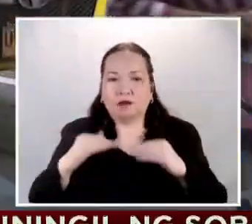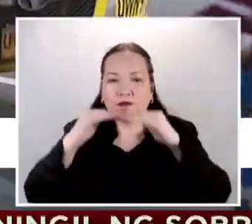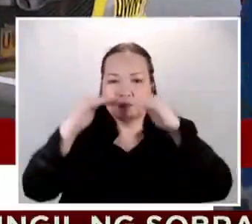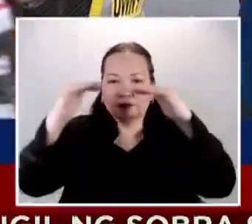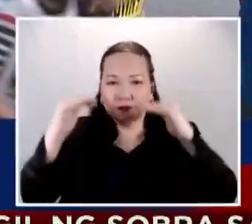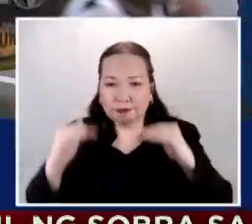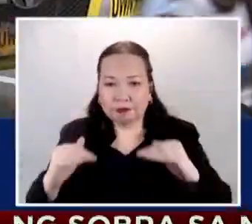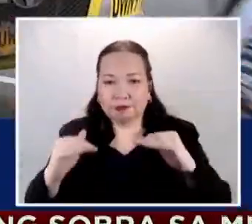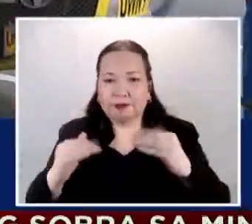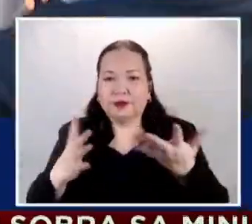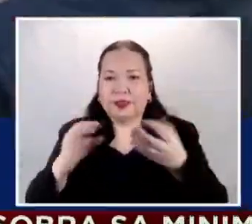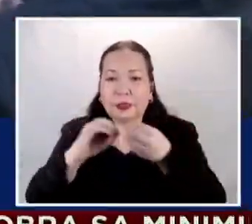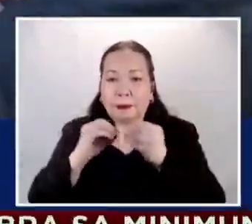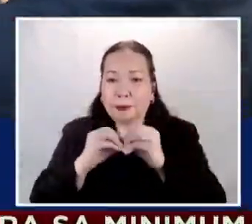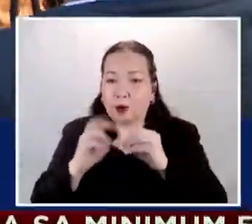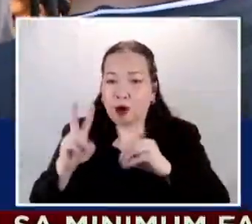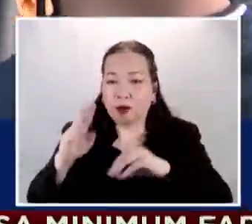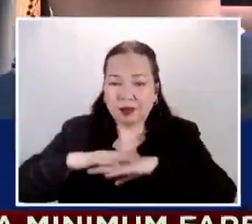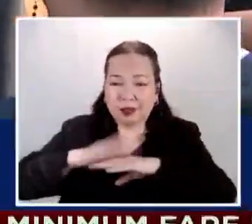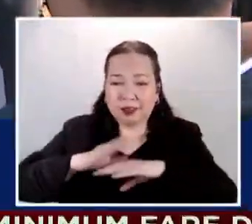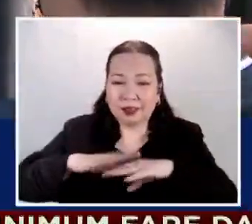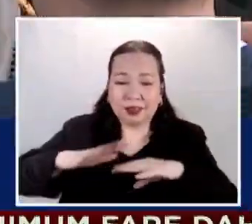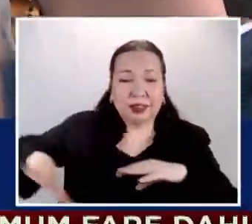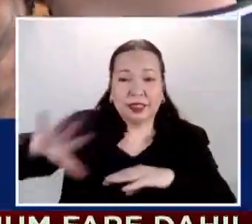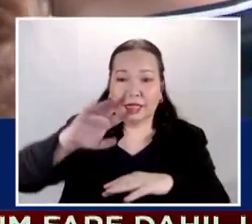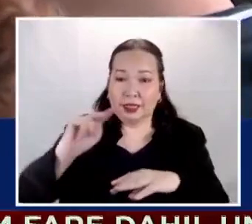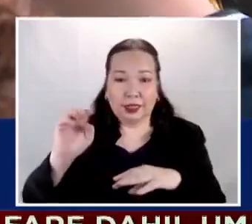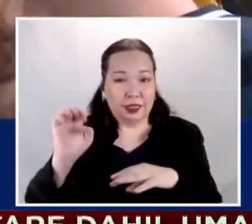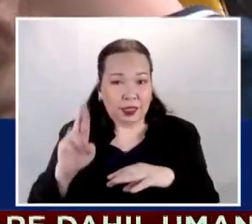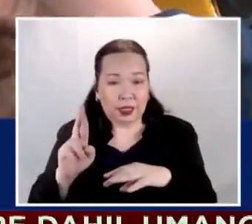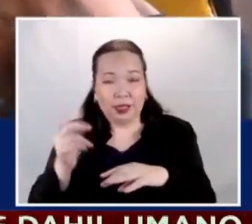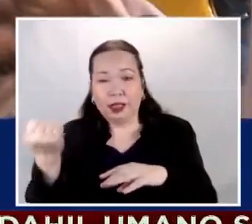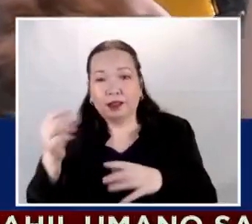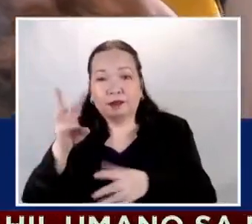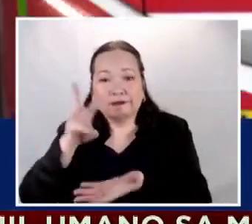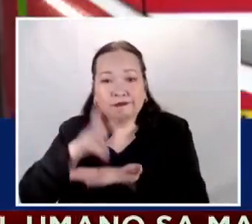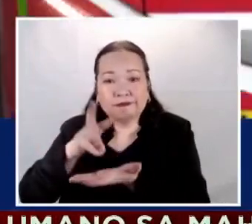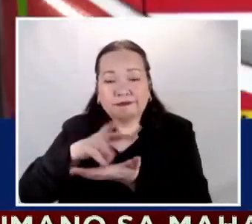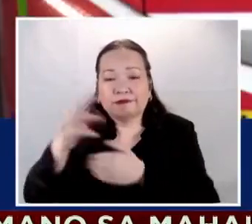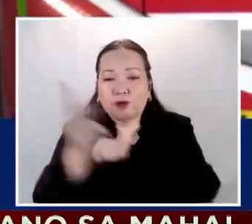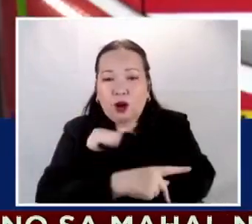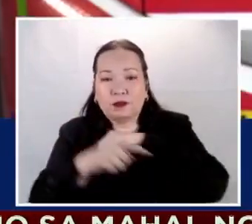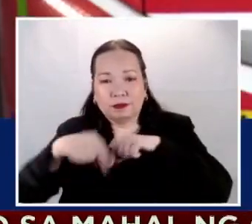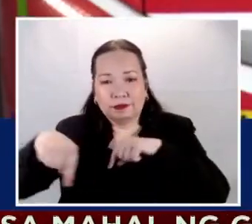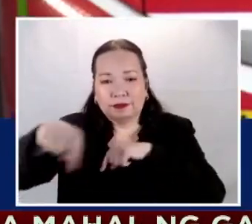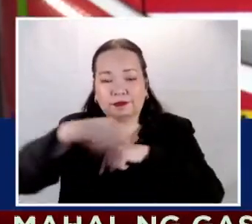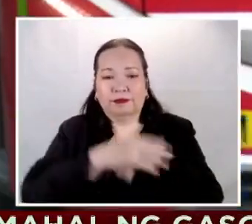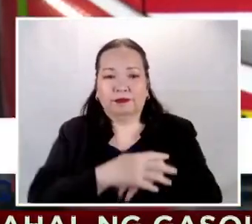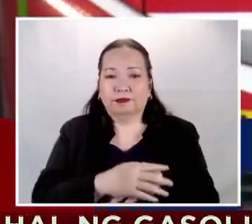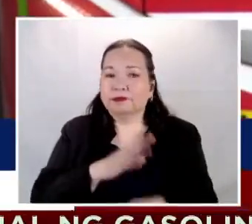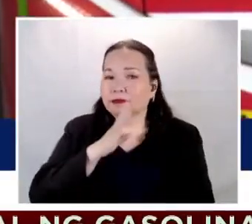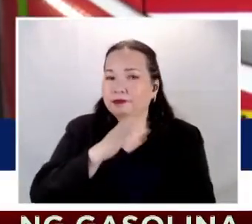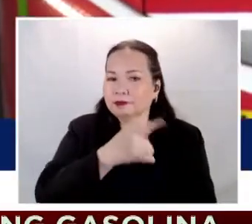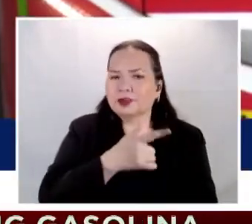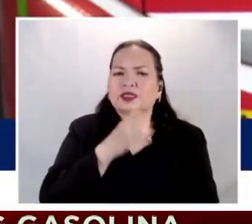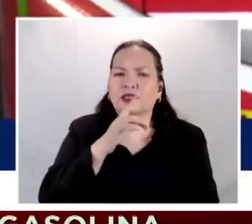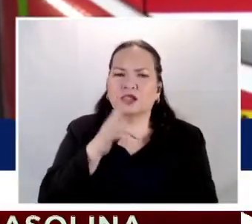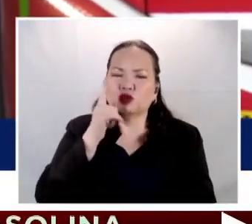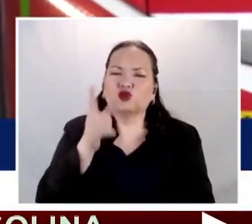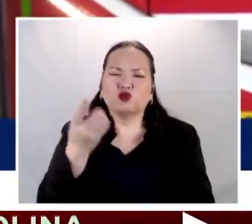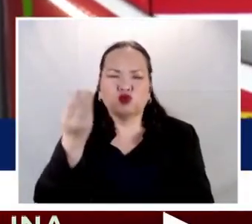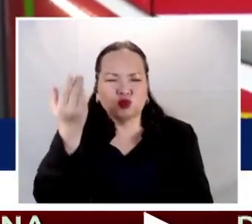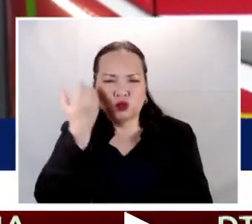Level 1 sa National Capital Region at iba pang mga lugar. Mula sa kawalan ng kahit anong impormasyon tungkol